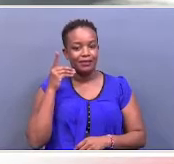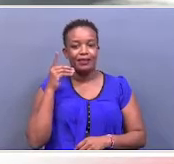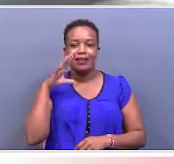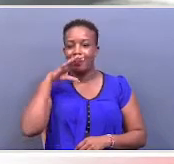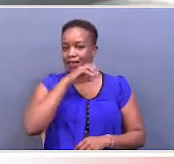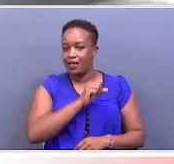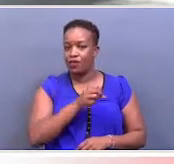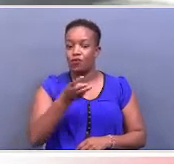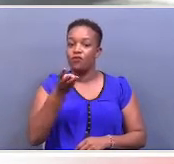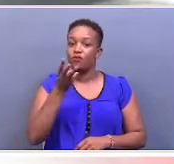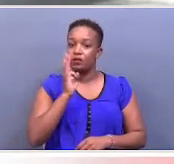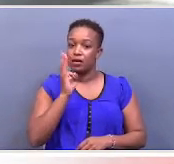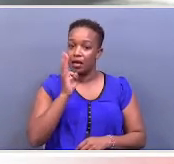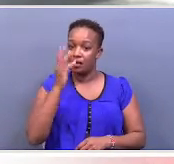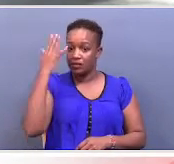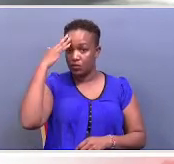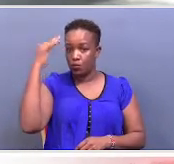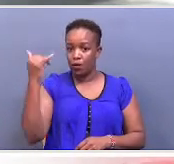sababu ya